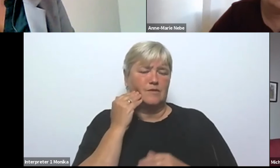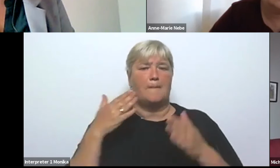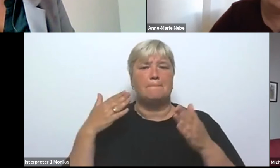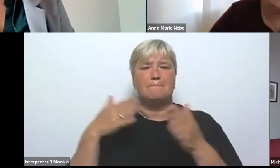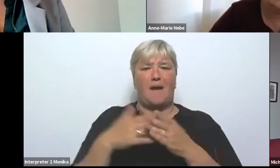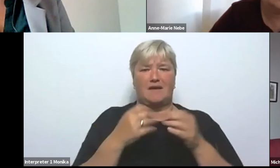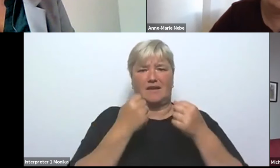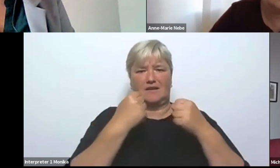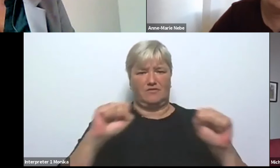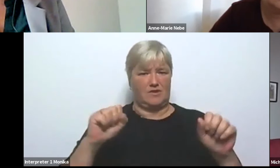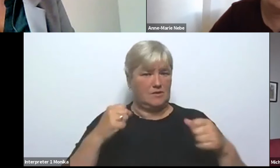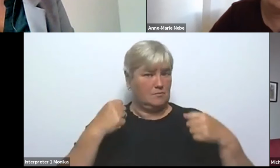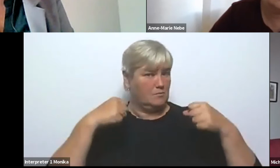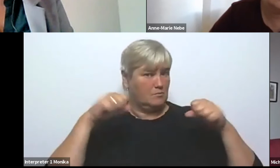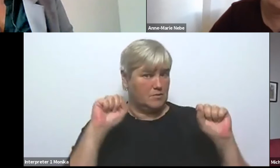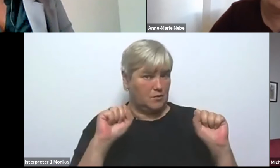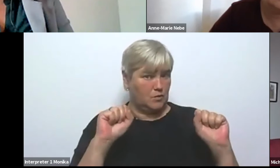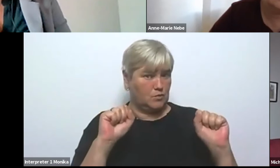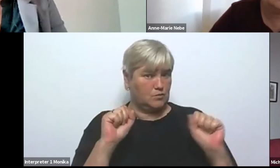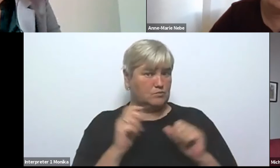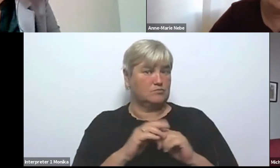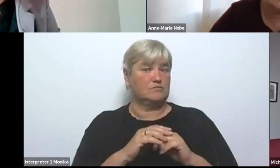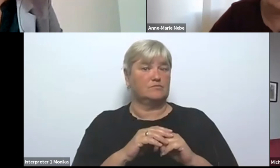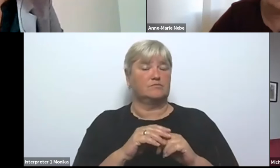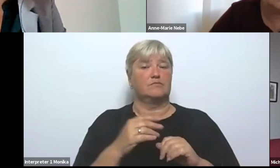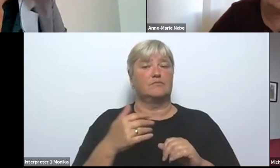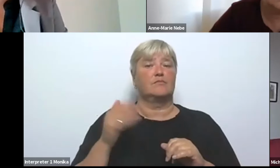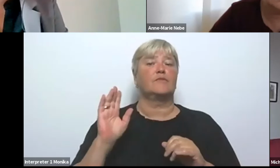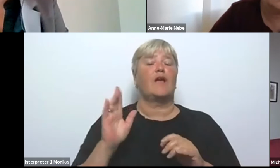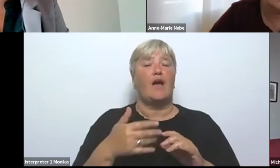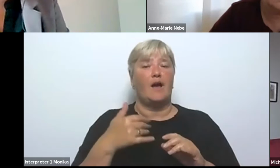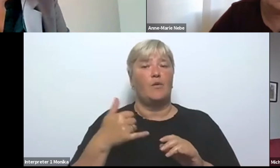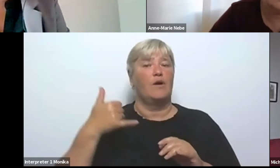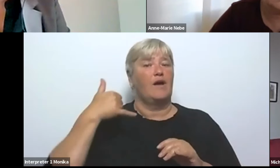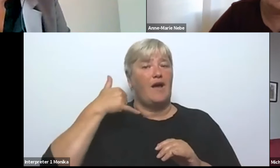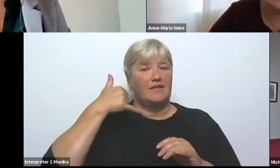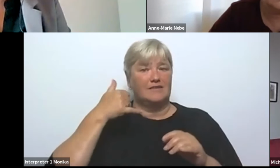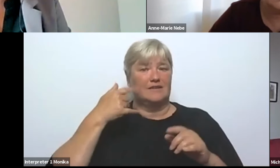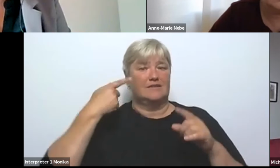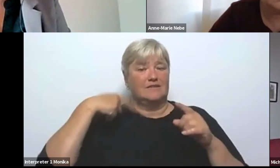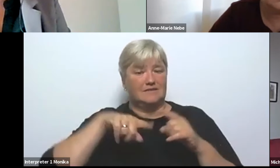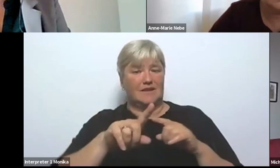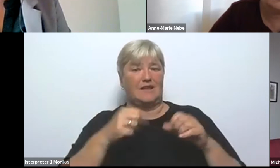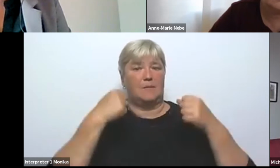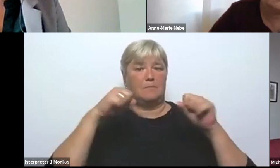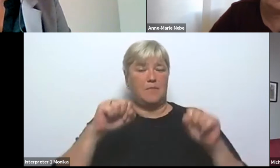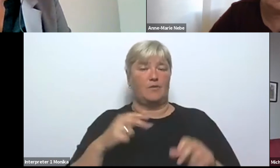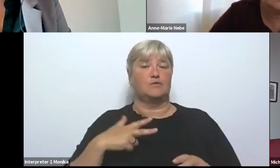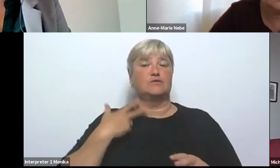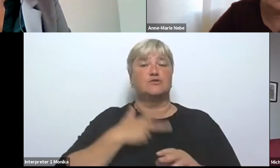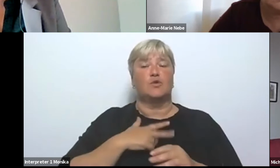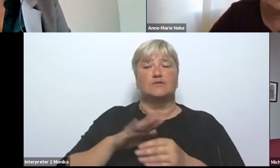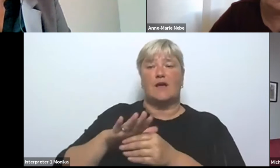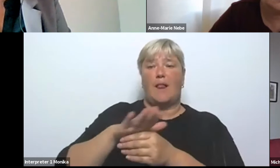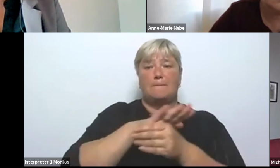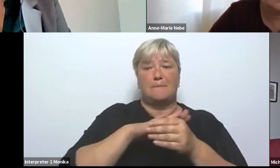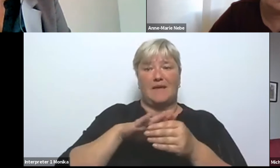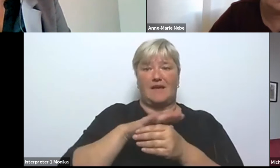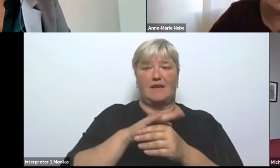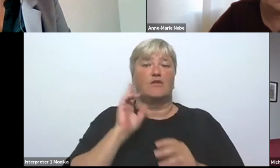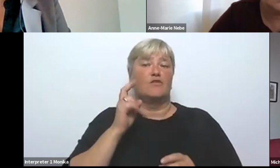barrierefrei gemacht und Smart Home eingebaut. Im Sozialbereich für ältere Menschen. Und bei